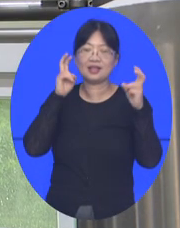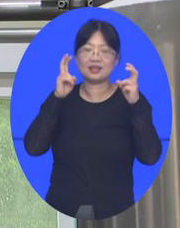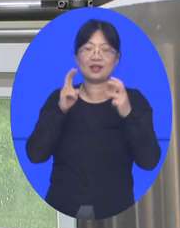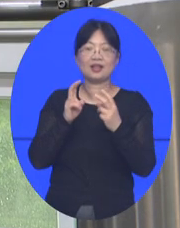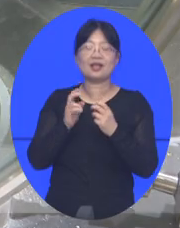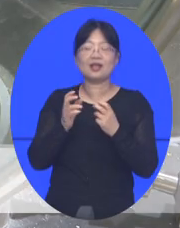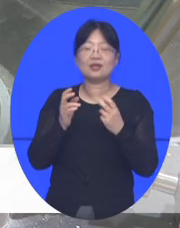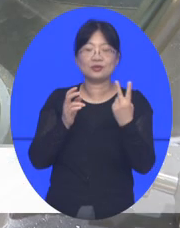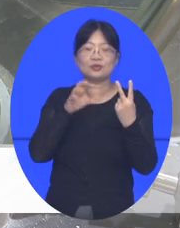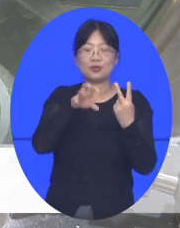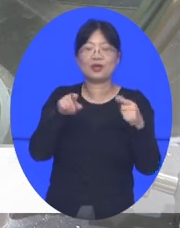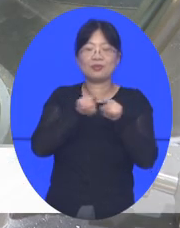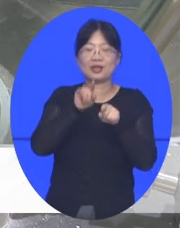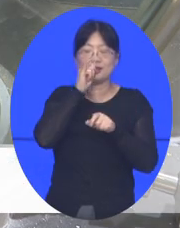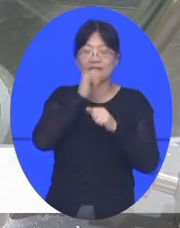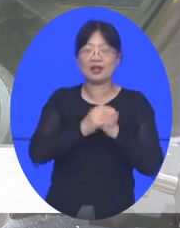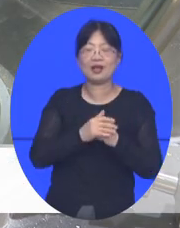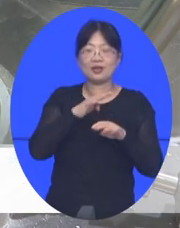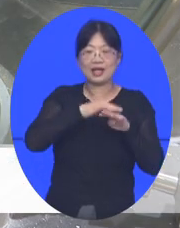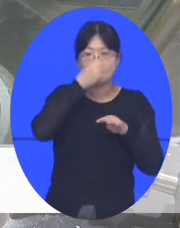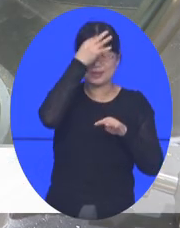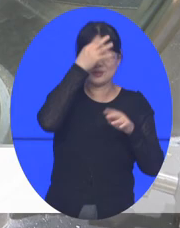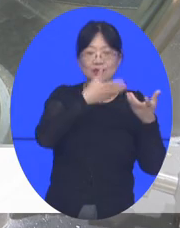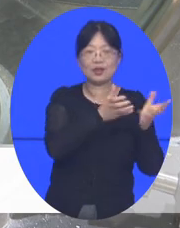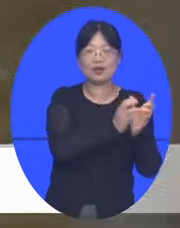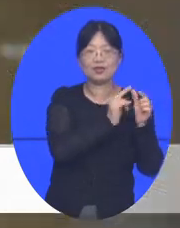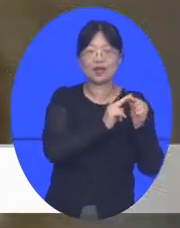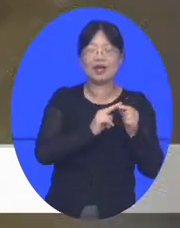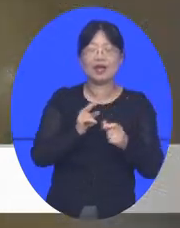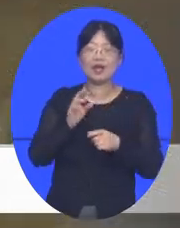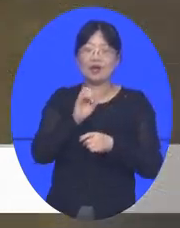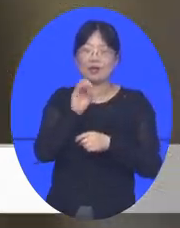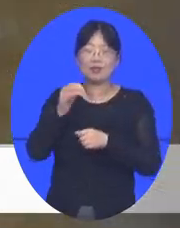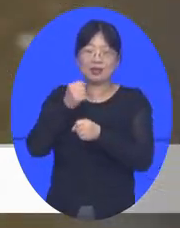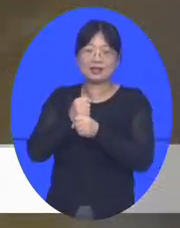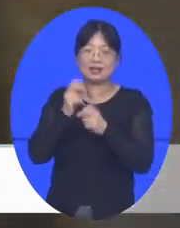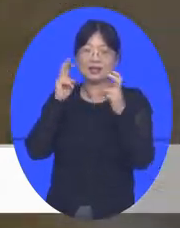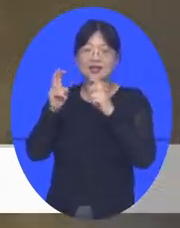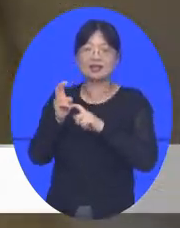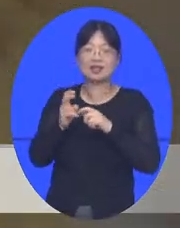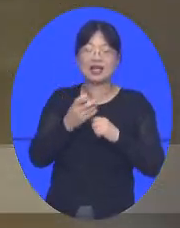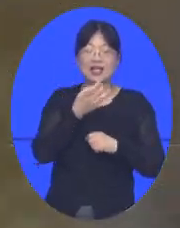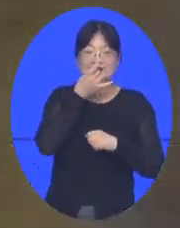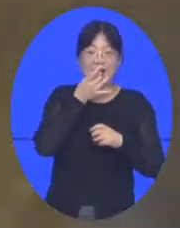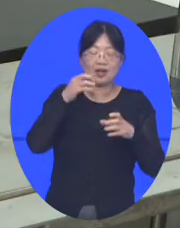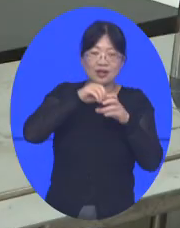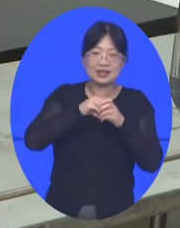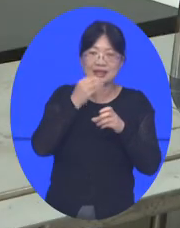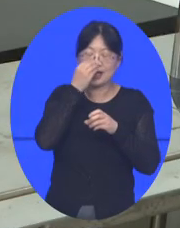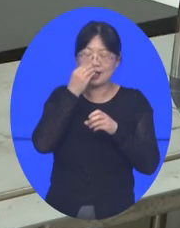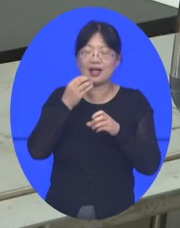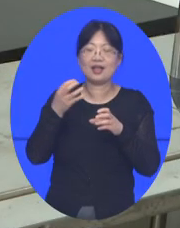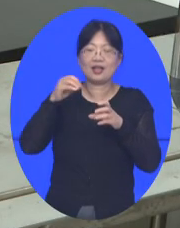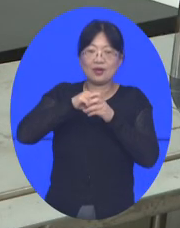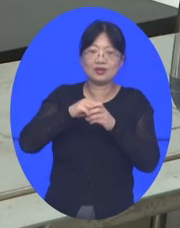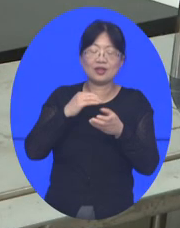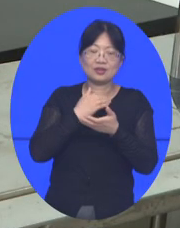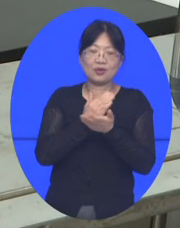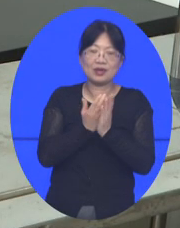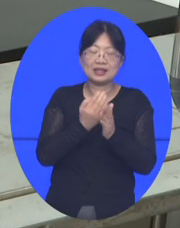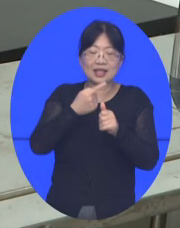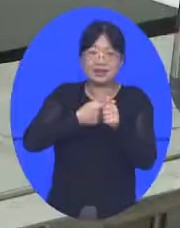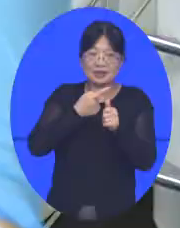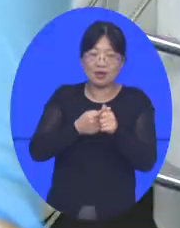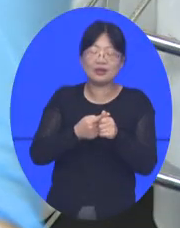함께했습니다. 도 농업기술원과 맥주 제조업체는 곡물과 과일의 첨가 비율, 딸기색을 내기 위한 천연 소재를 찾는